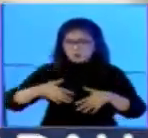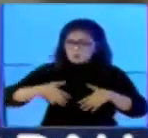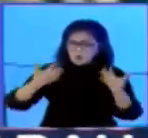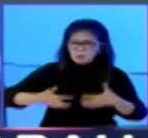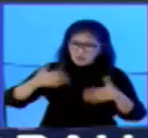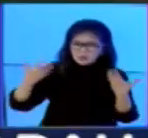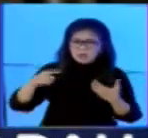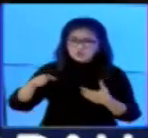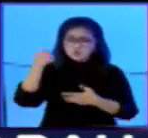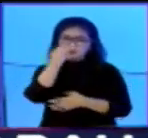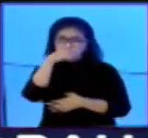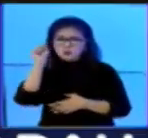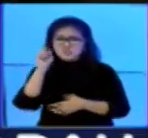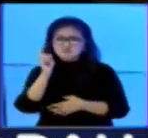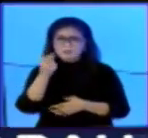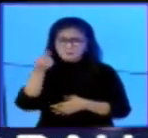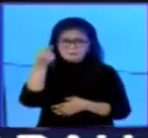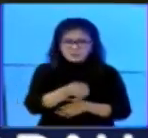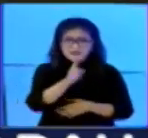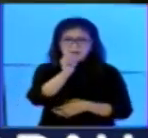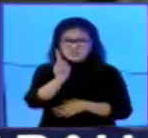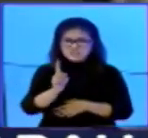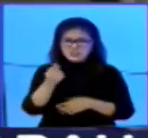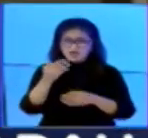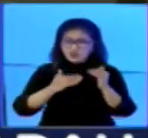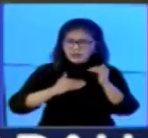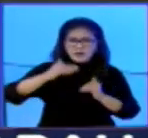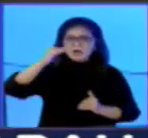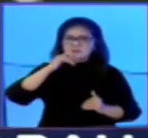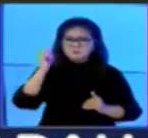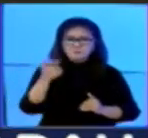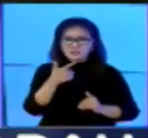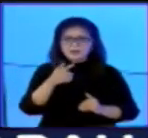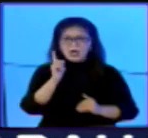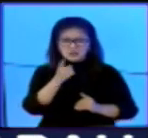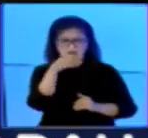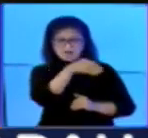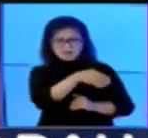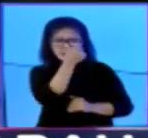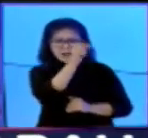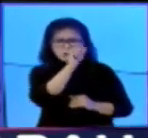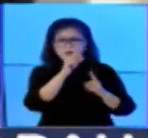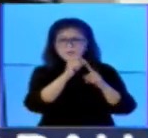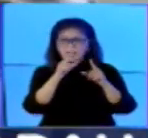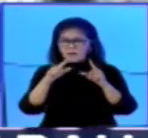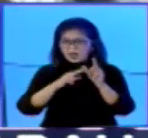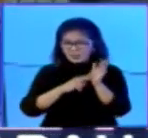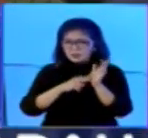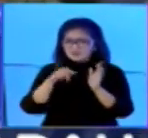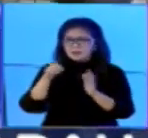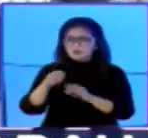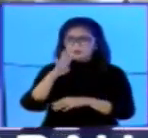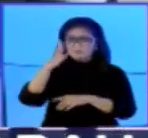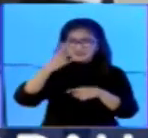Mereka protes lantaran tagihan listrik melonjak drastis. Seorang warga yang mendatangi kantor PLN mengaku tagihannya membengkak 4 kali